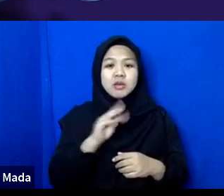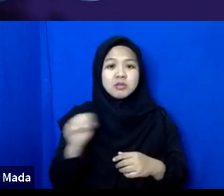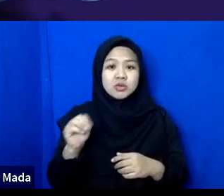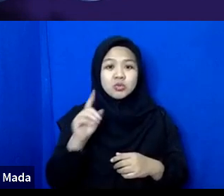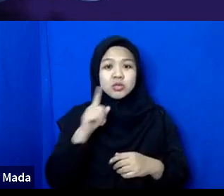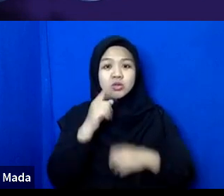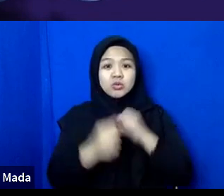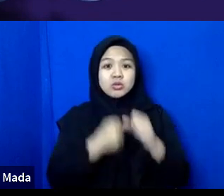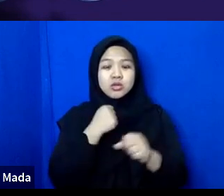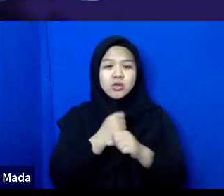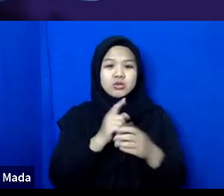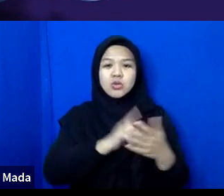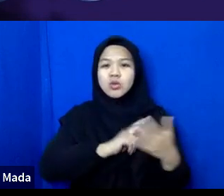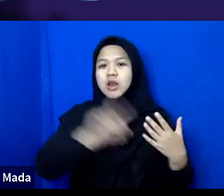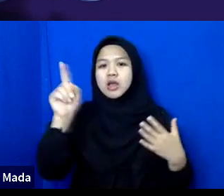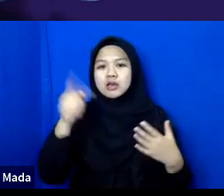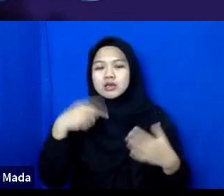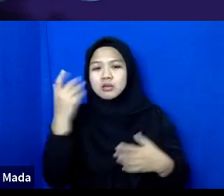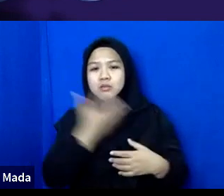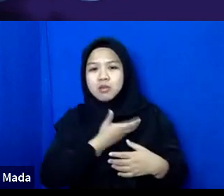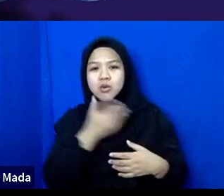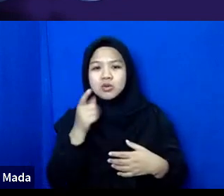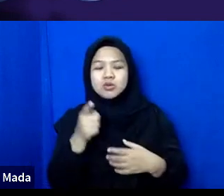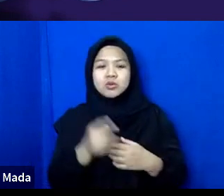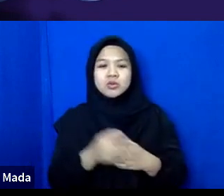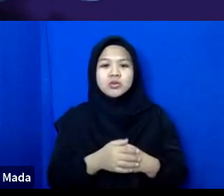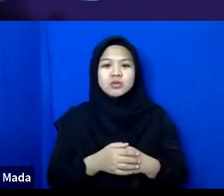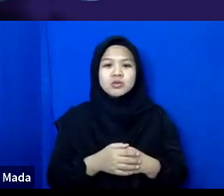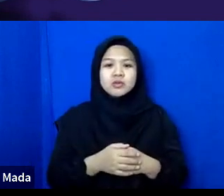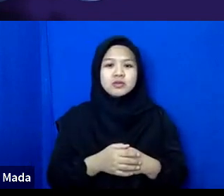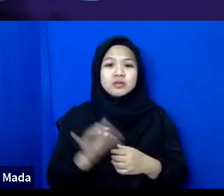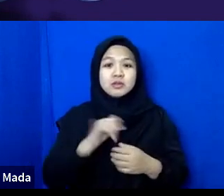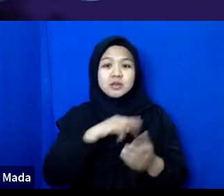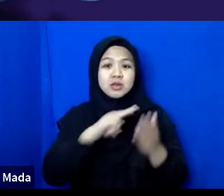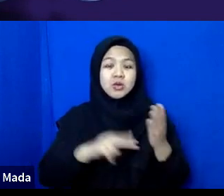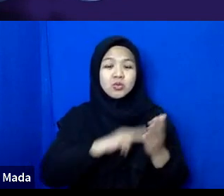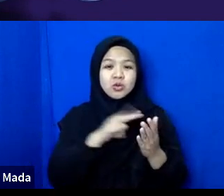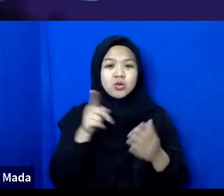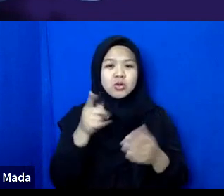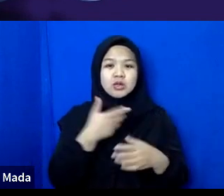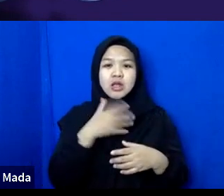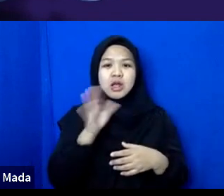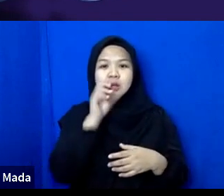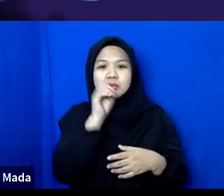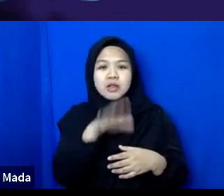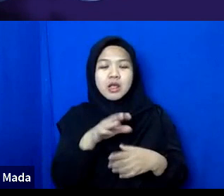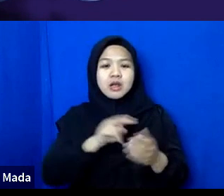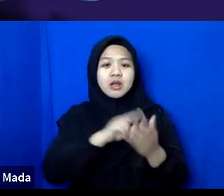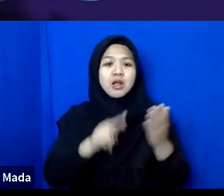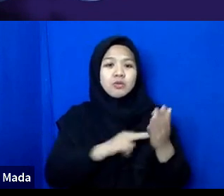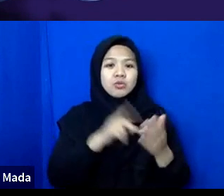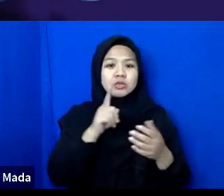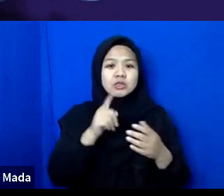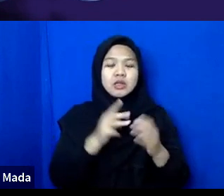dalam setahun dari keluarganya Dan Dia pengen itu kayak gitu nah sama ketika dia kuliah juga Ya enggak bilang ke kampusnya